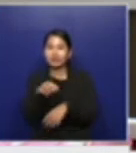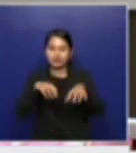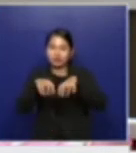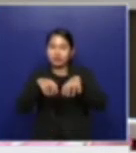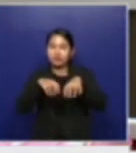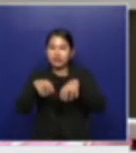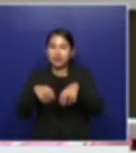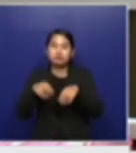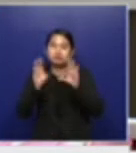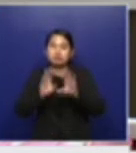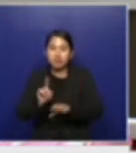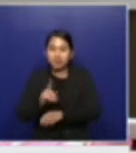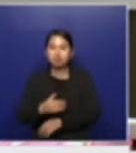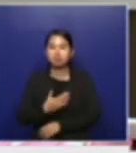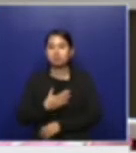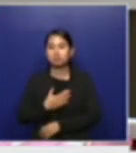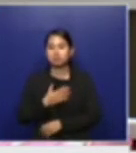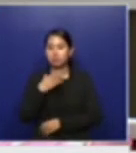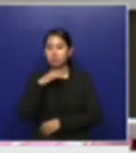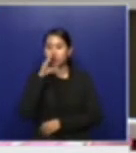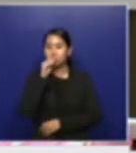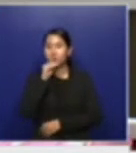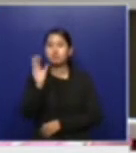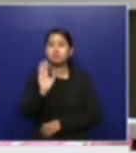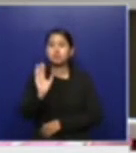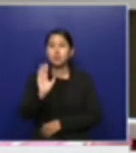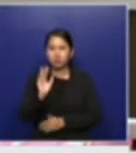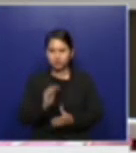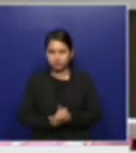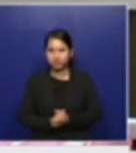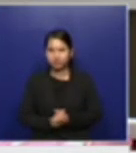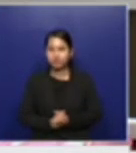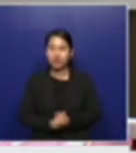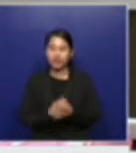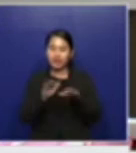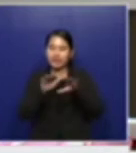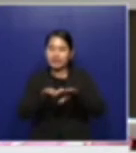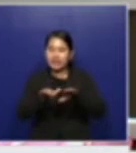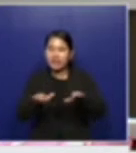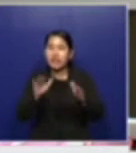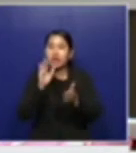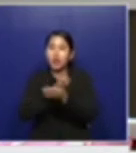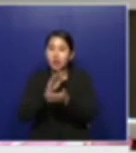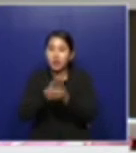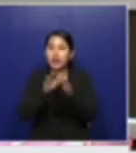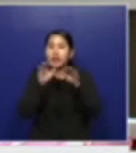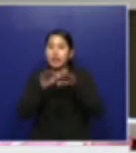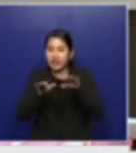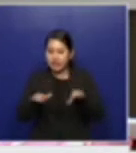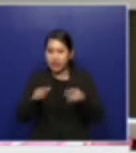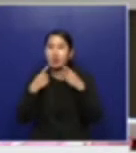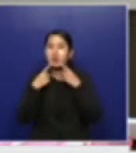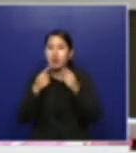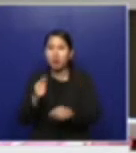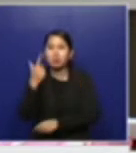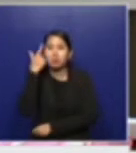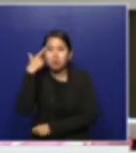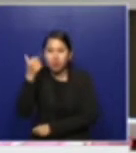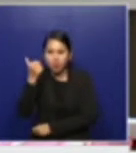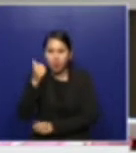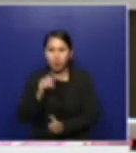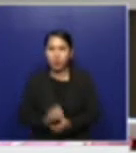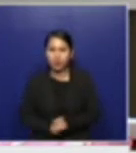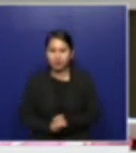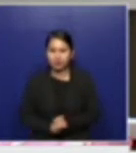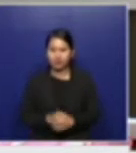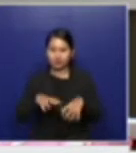แผ่นดินเป็นยังไงผมไม่ต้องตอบวันนี้เด็กโรงเรียนบ้านนอกป.4 ป.5 มันตอบได้แล้วว่าเข